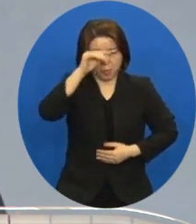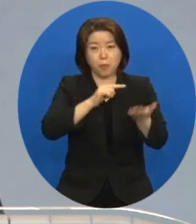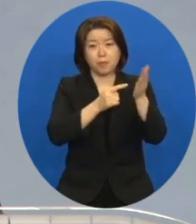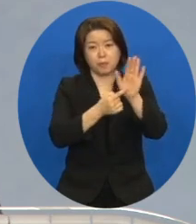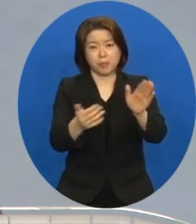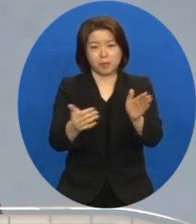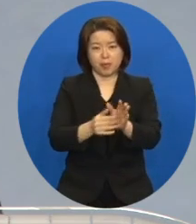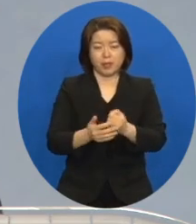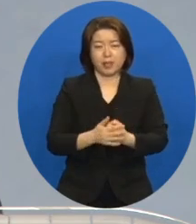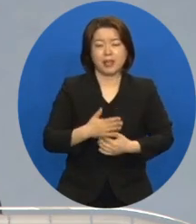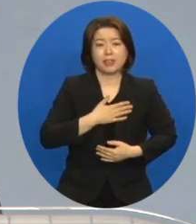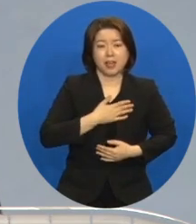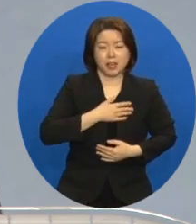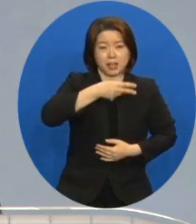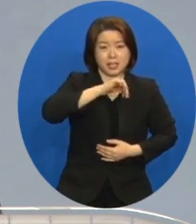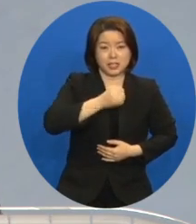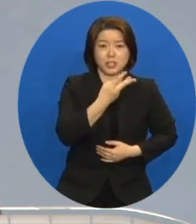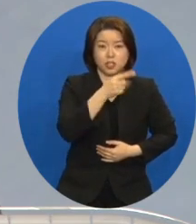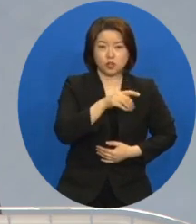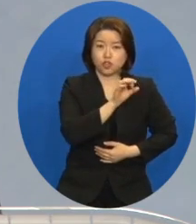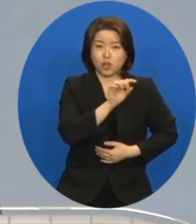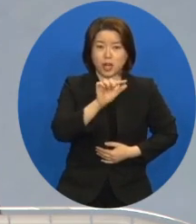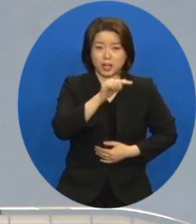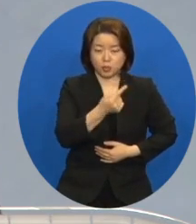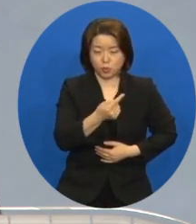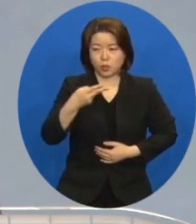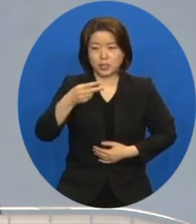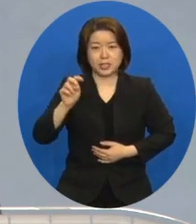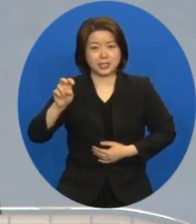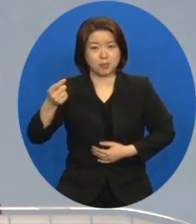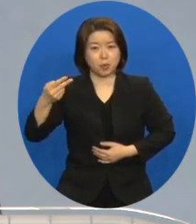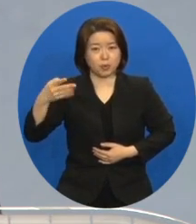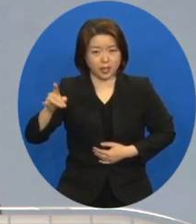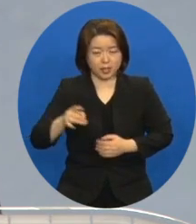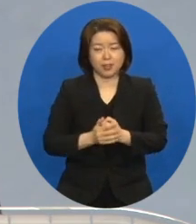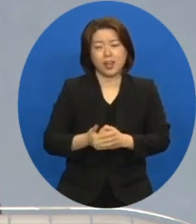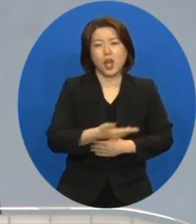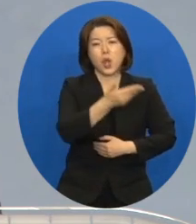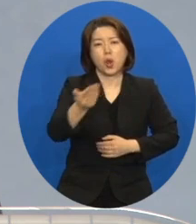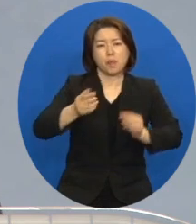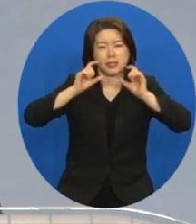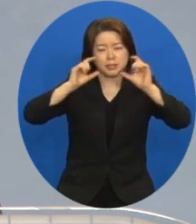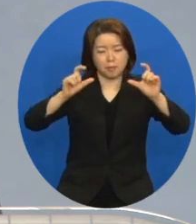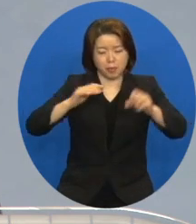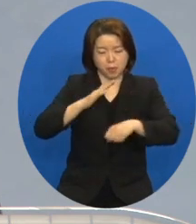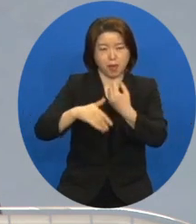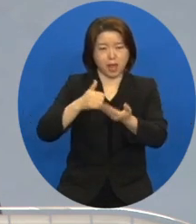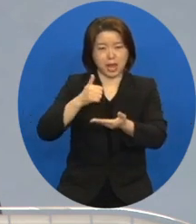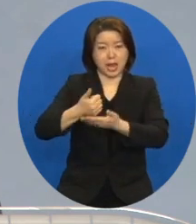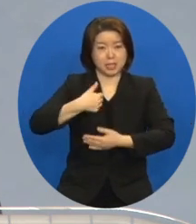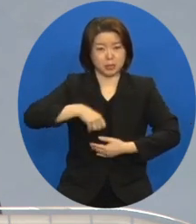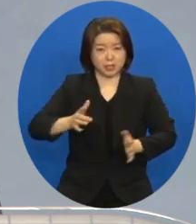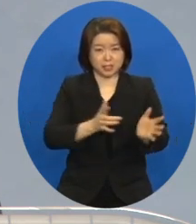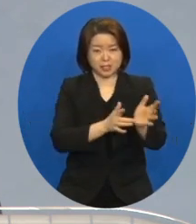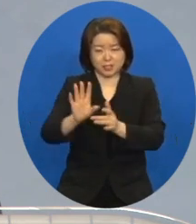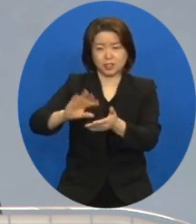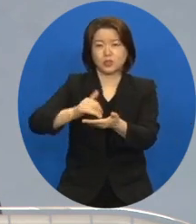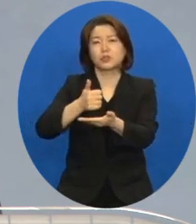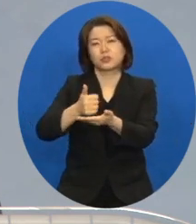19절에 나와 실루아노와 디모데가 여러분에게 선포한 하나님의 아들 예수